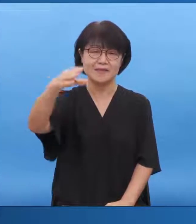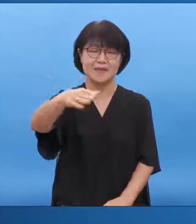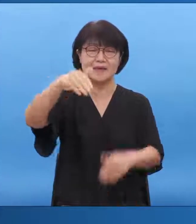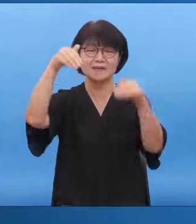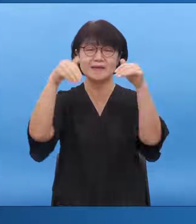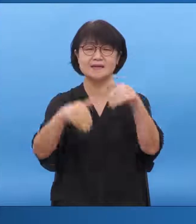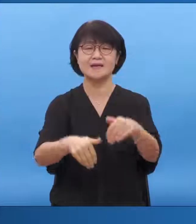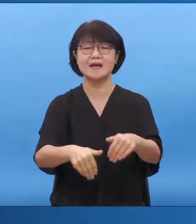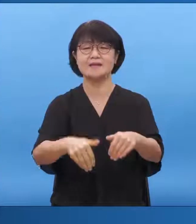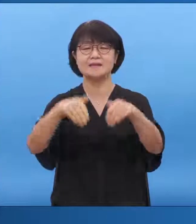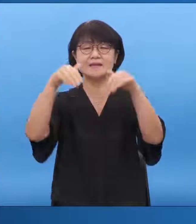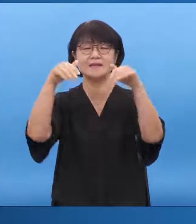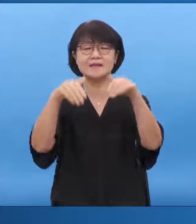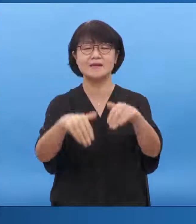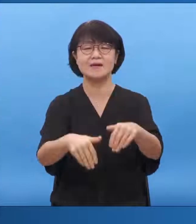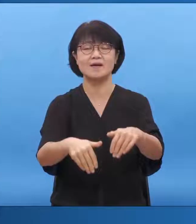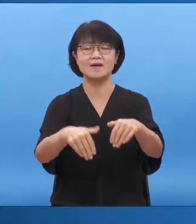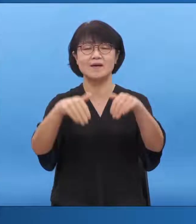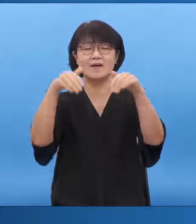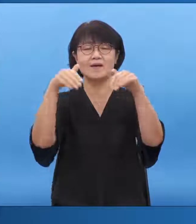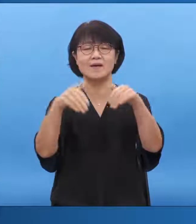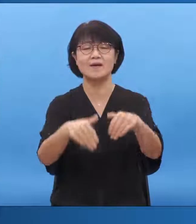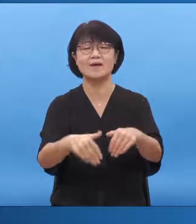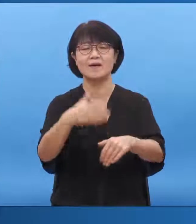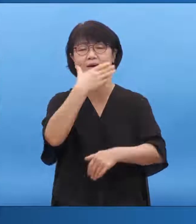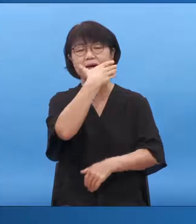빛의 사자들이여